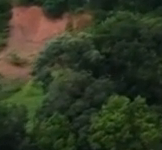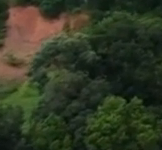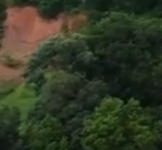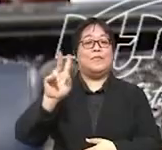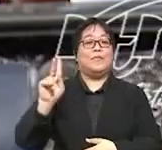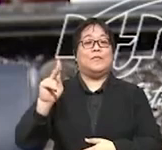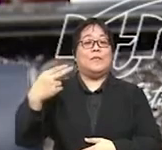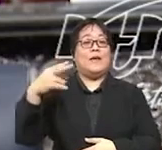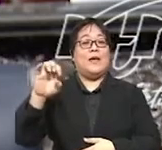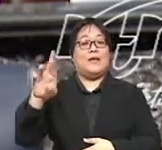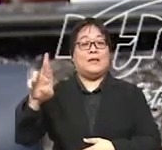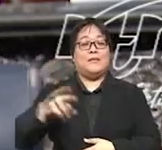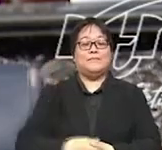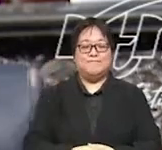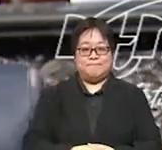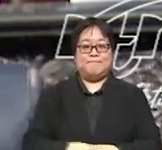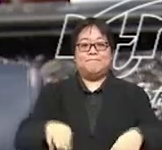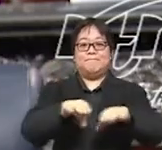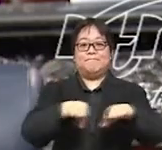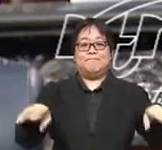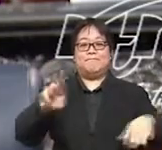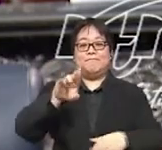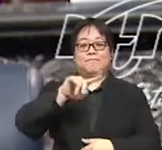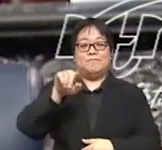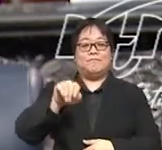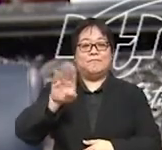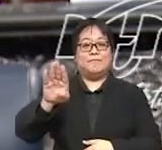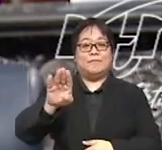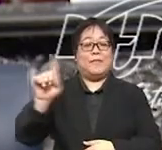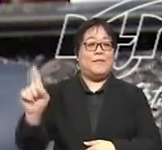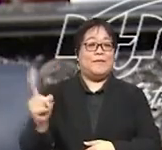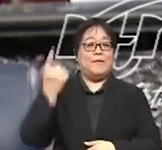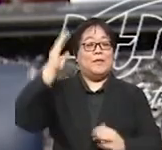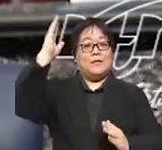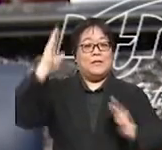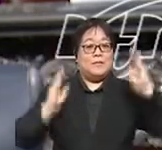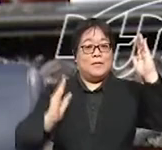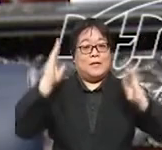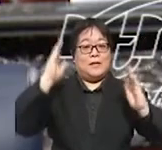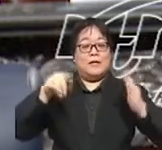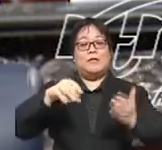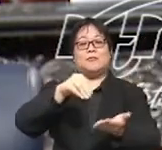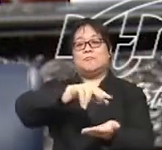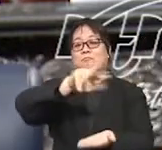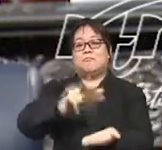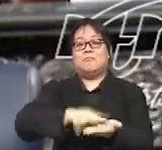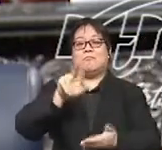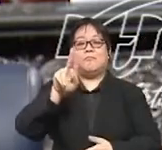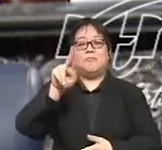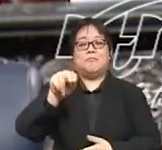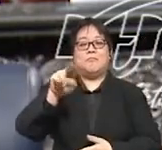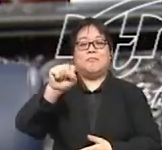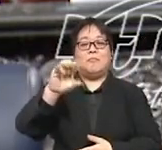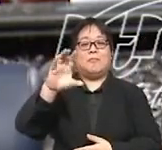7xl merupakan Taqwa Riza biosfera yang pertama di Malaysia yang diiktiraf oleh sco